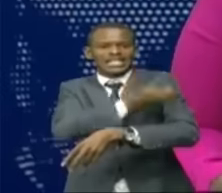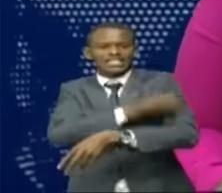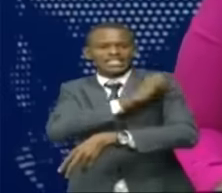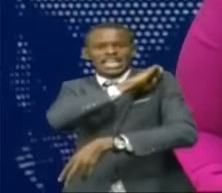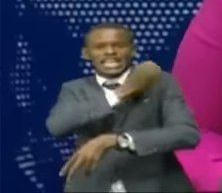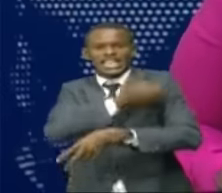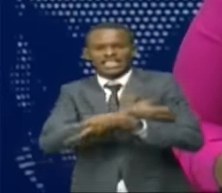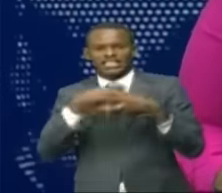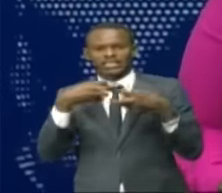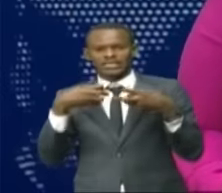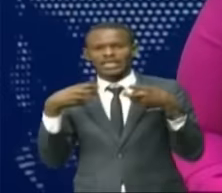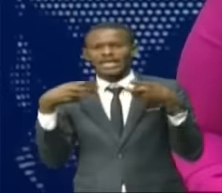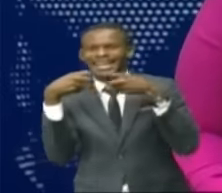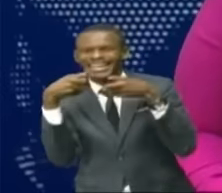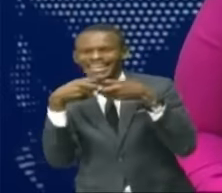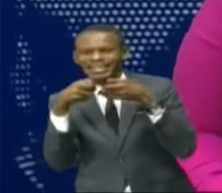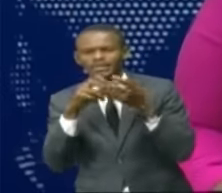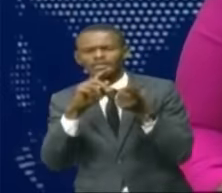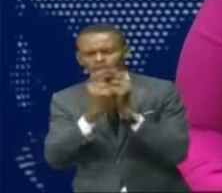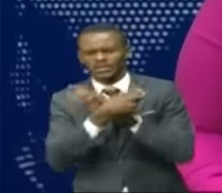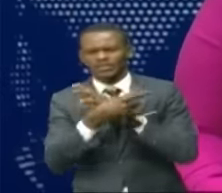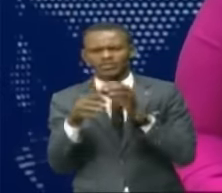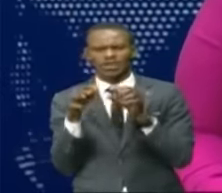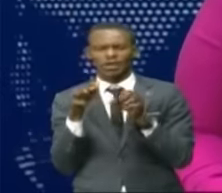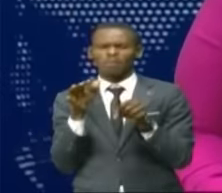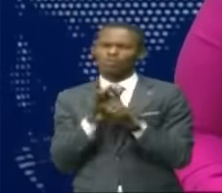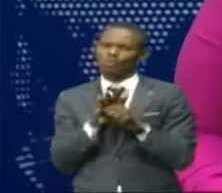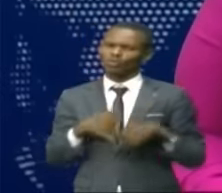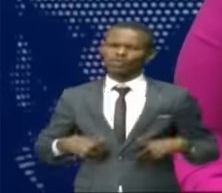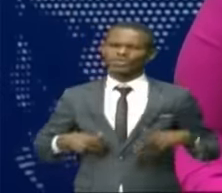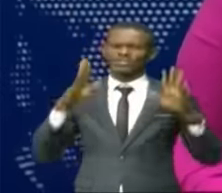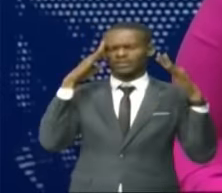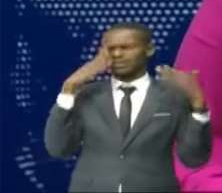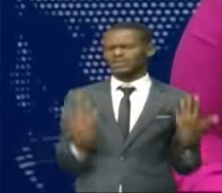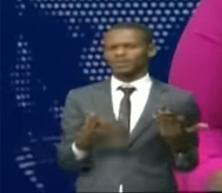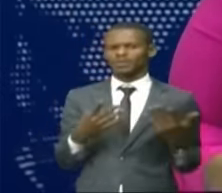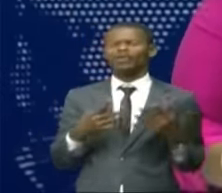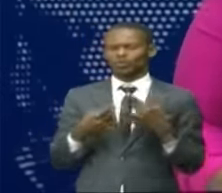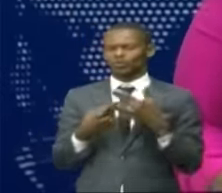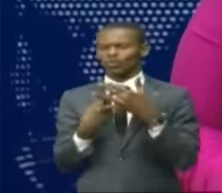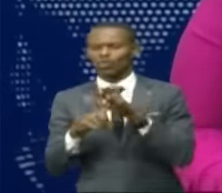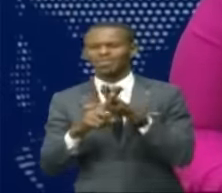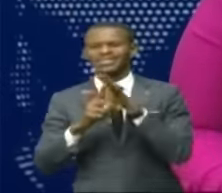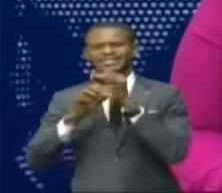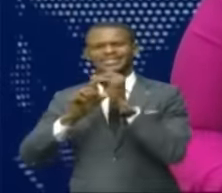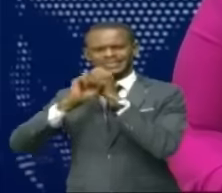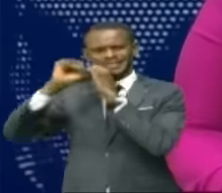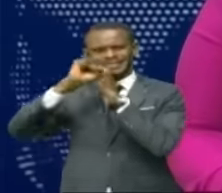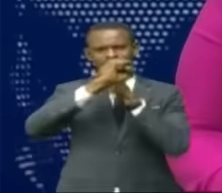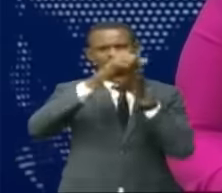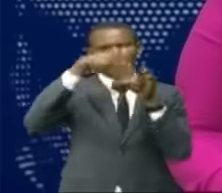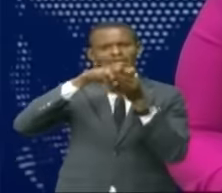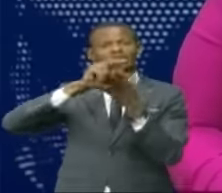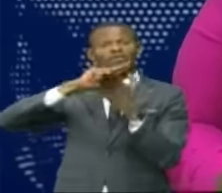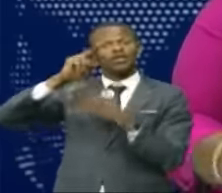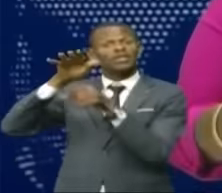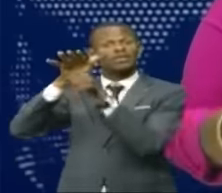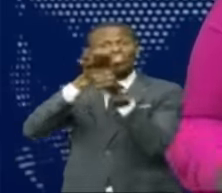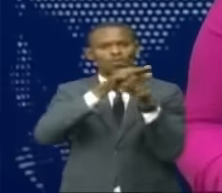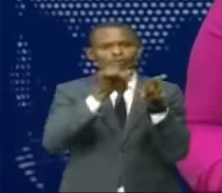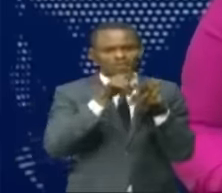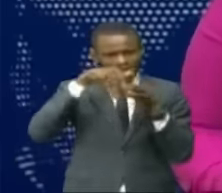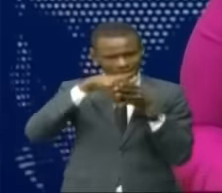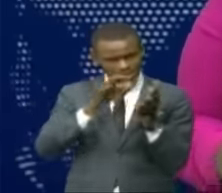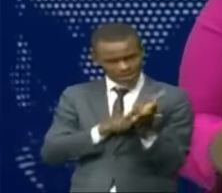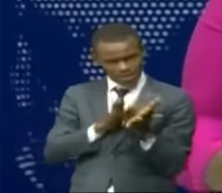C'est pourquoi nous allons sensibiliser dans les universités. Déjà, début de l'année prochaine, nous serons dans plusieurs universités et même dans les écoles pour